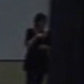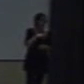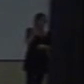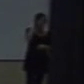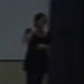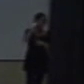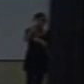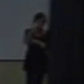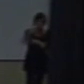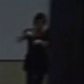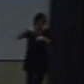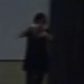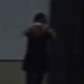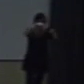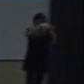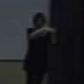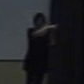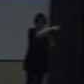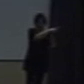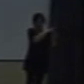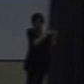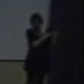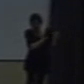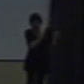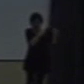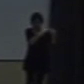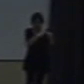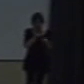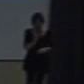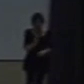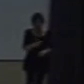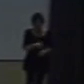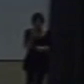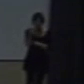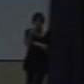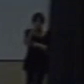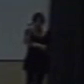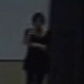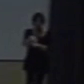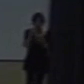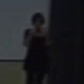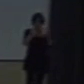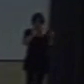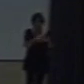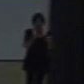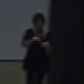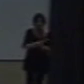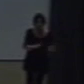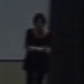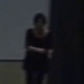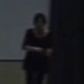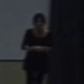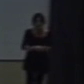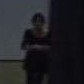d'errades. No? Als Estats Units hi ha inclús webs, hi ha gent professional que es dediquen a meetings menors de diputats o de